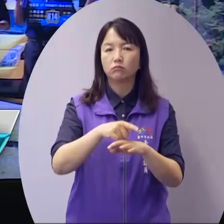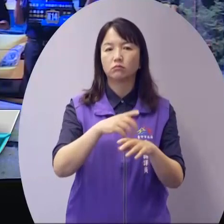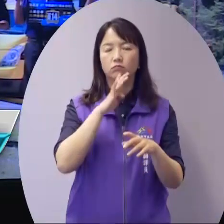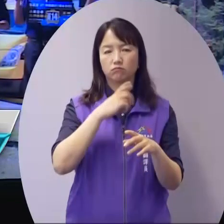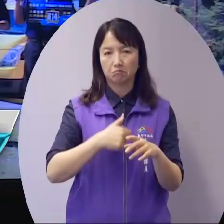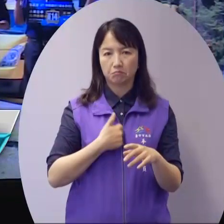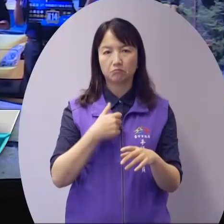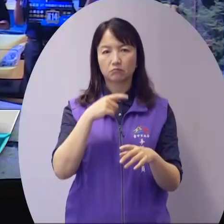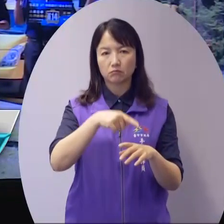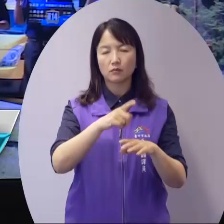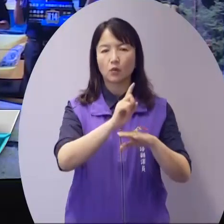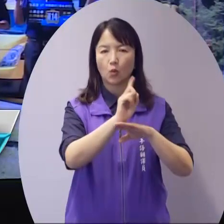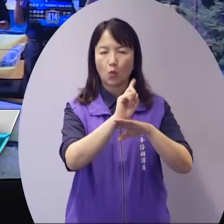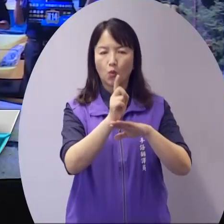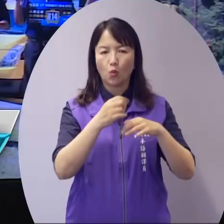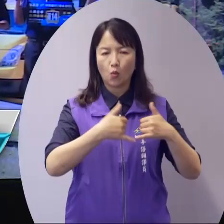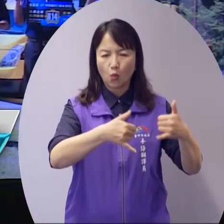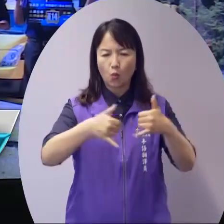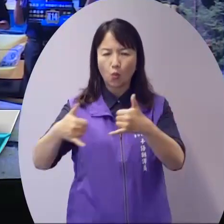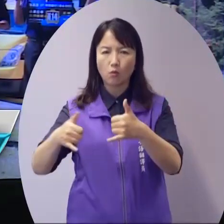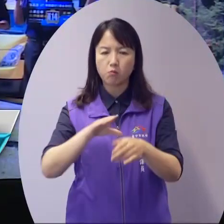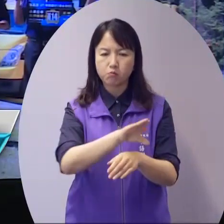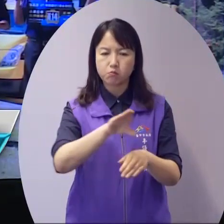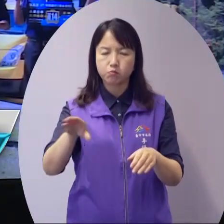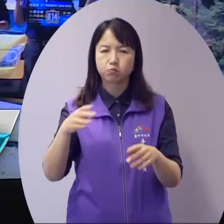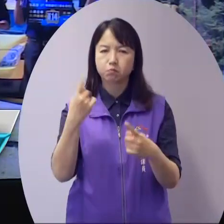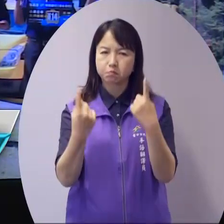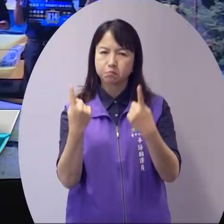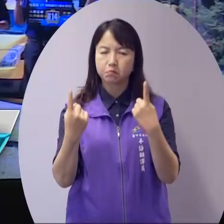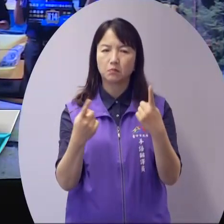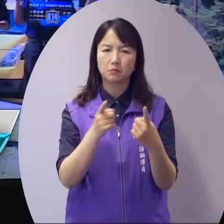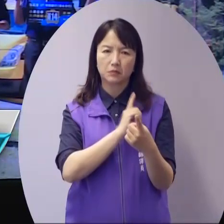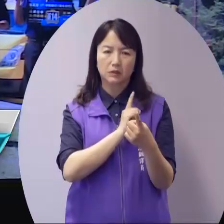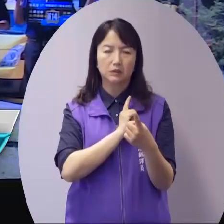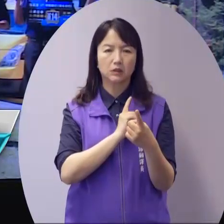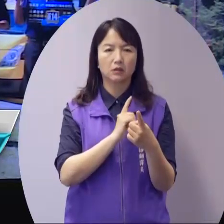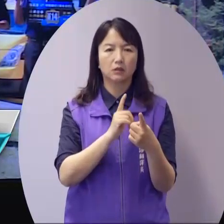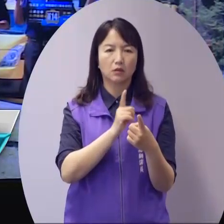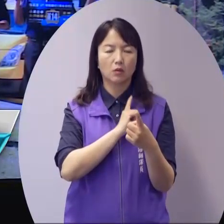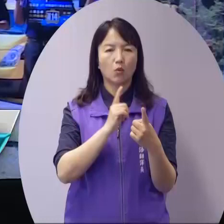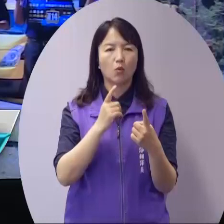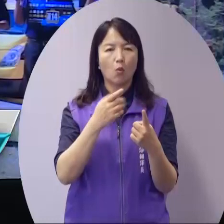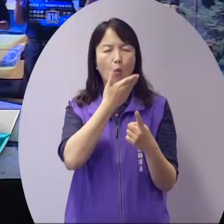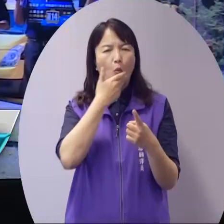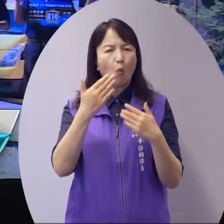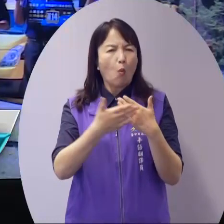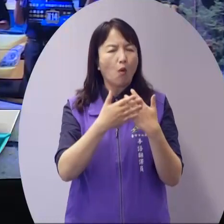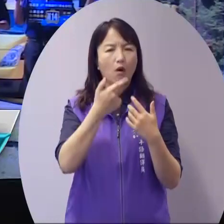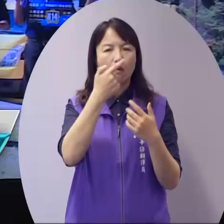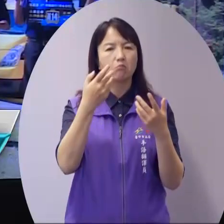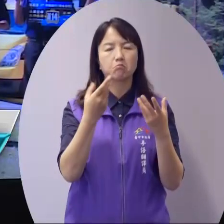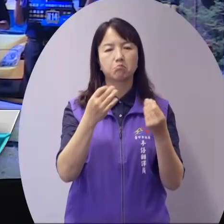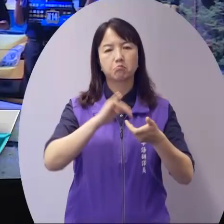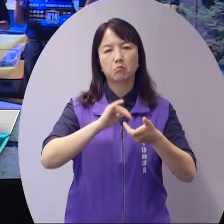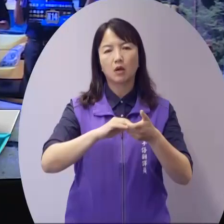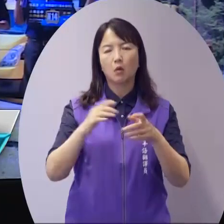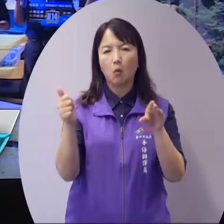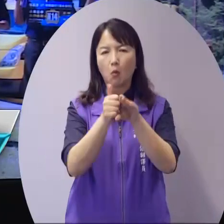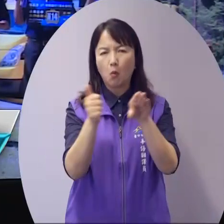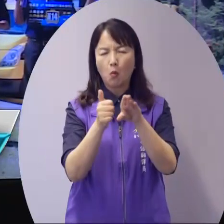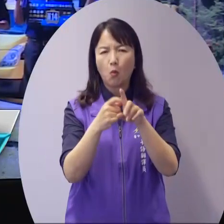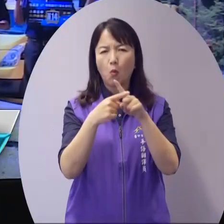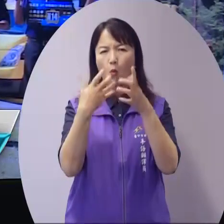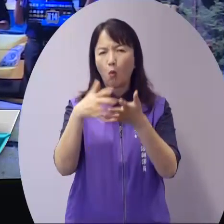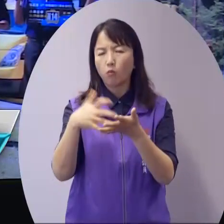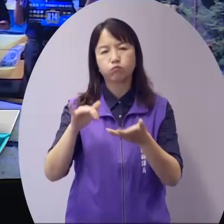这样子的路线经营，可能相对来说不见得是一种高获利。那搭乘的民众不见得是非常